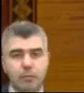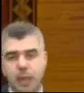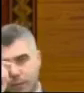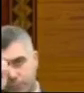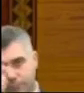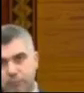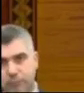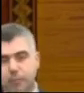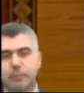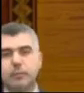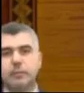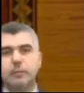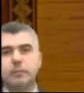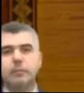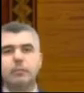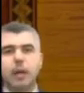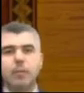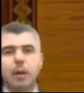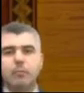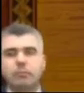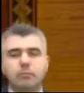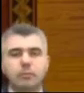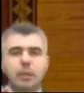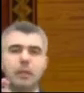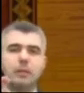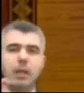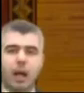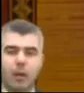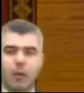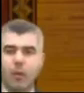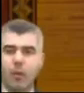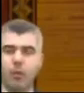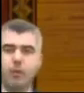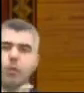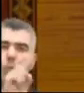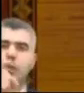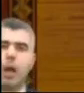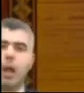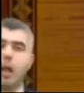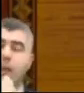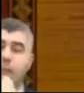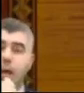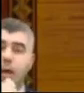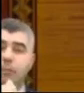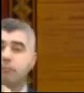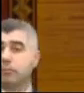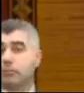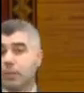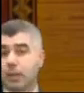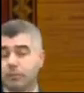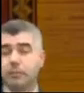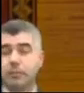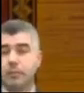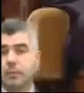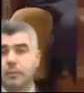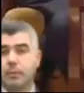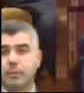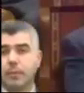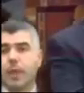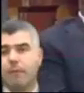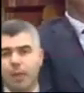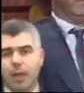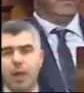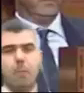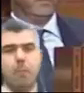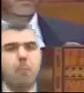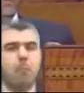هنا أن أشيد بالعمل الصارم الذي تقوم به في مجال المياه والتكيف. أعتقد